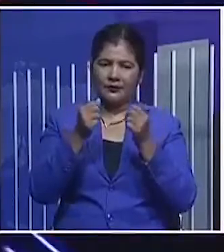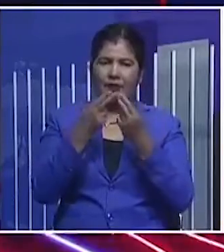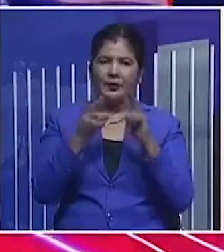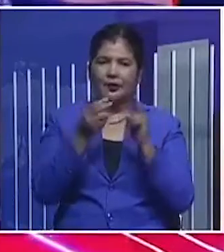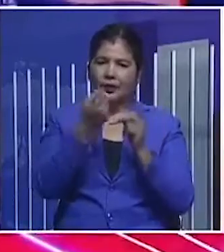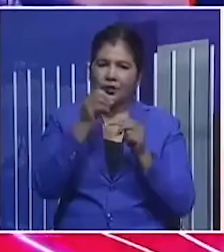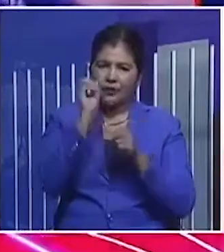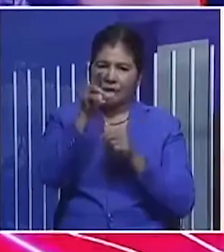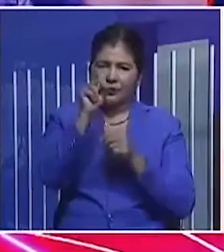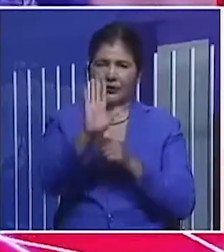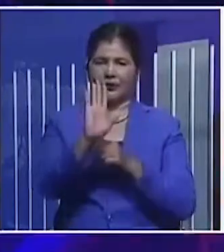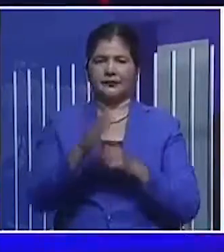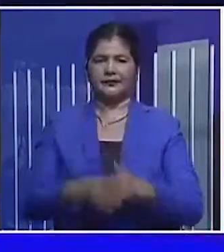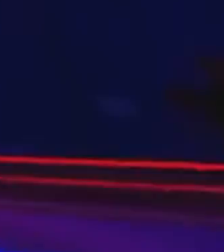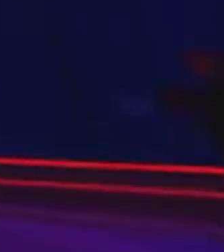पर्यो।